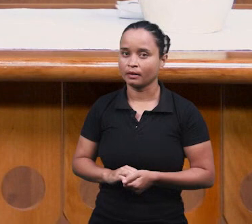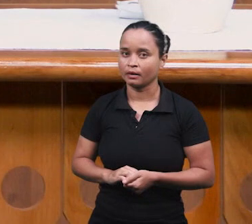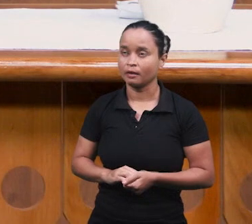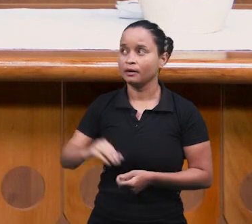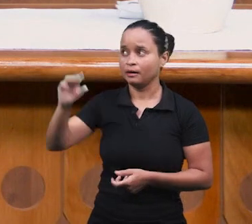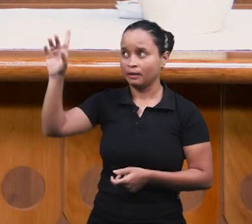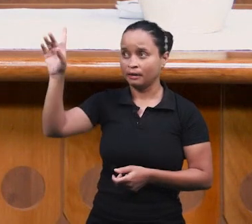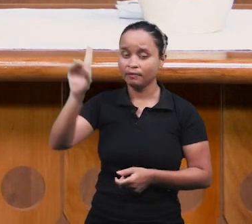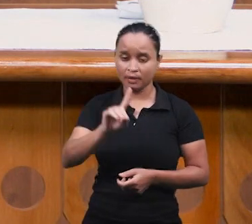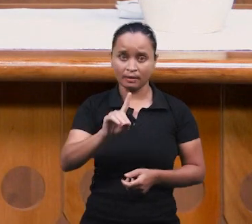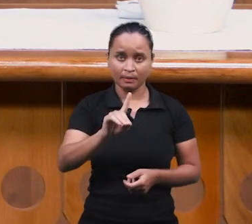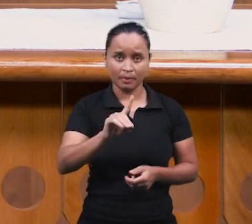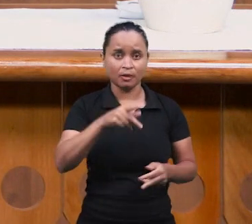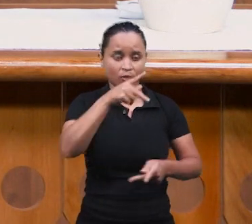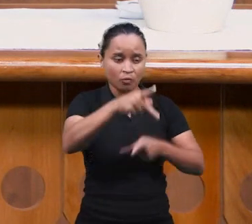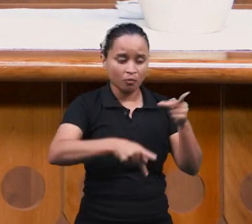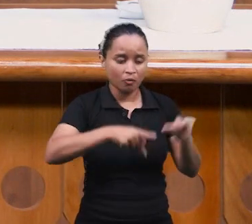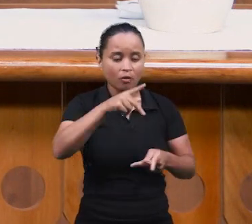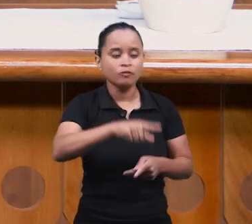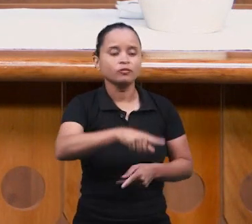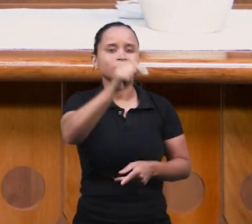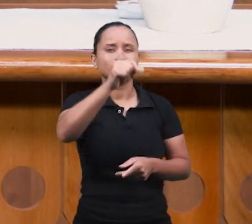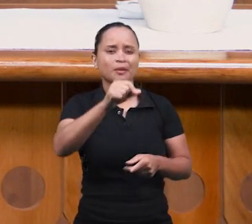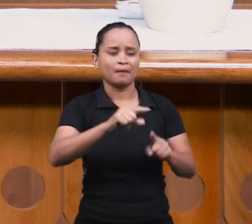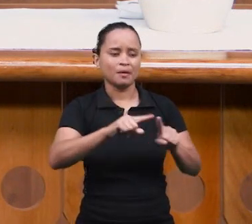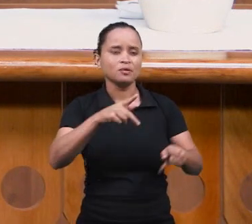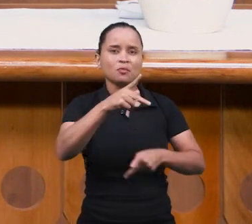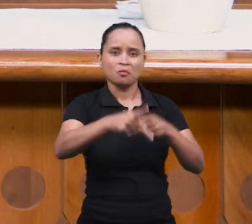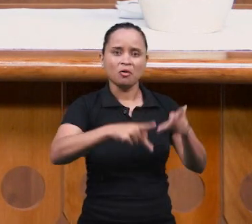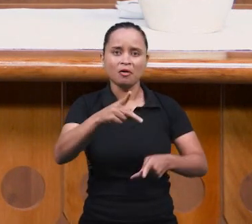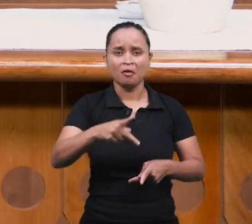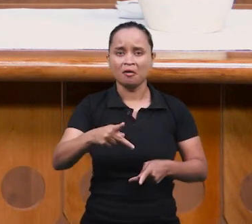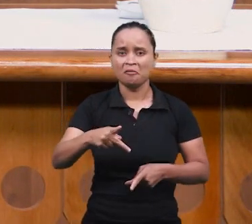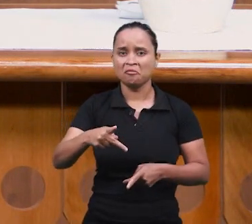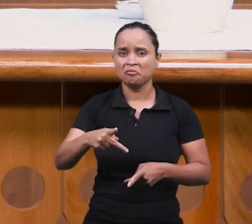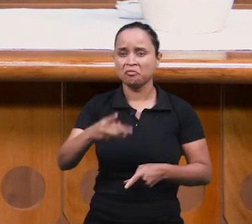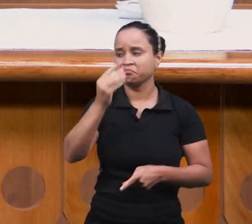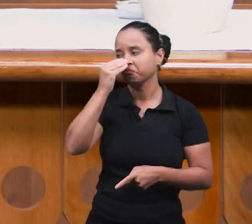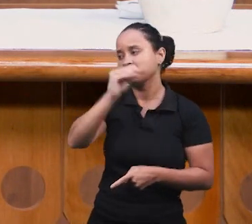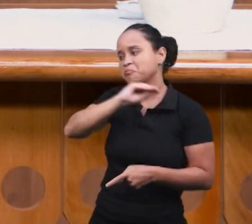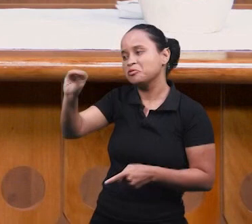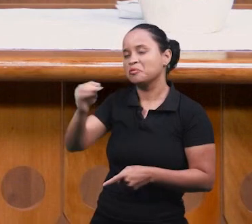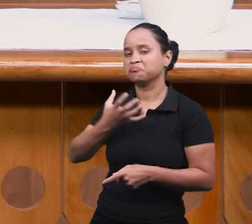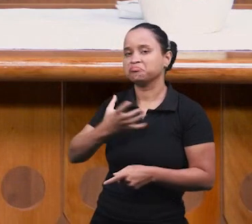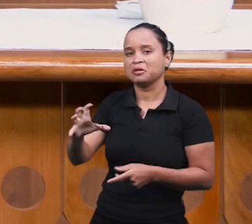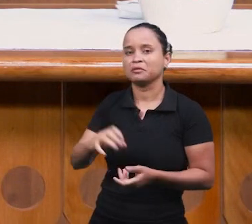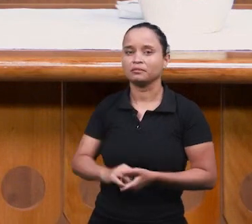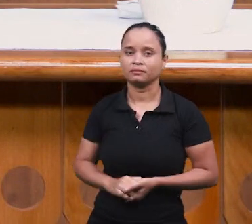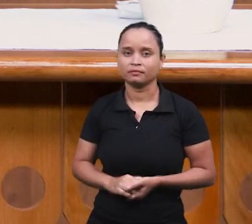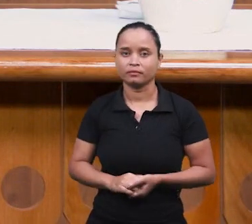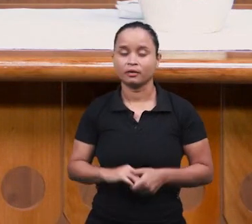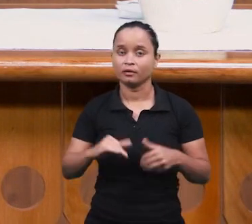pour ceux qui étaient à lui, et ceux n'ont pas reçu. Quand nous